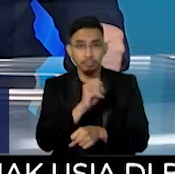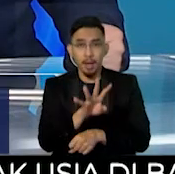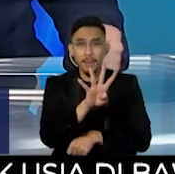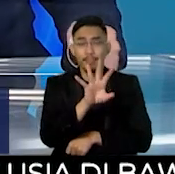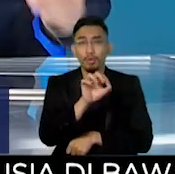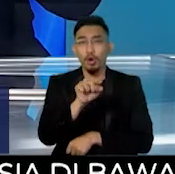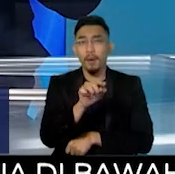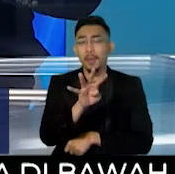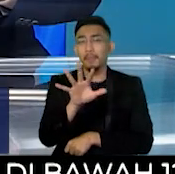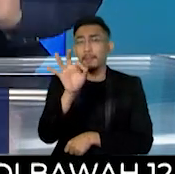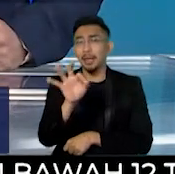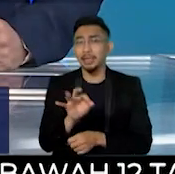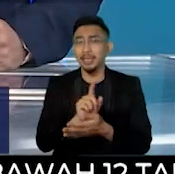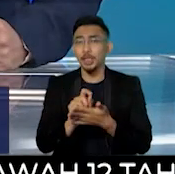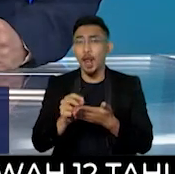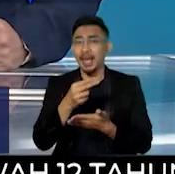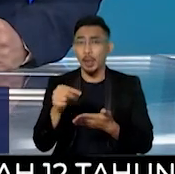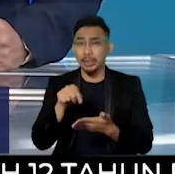P2G menyatakan sebanyak